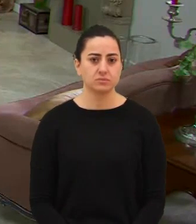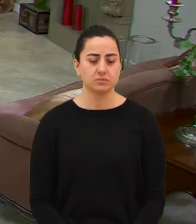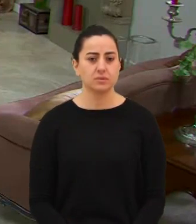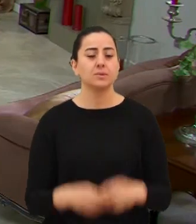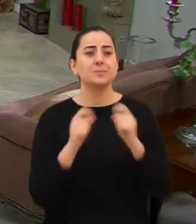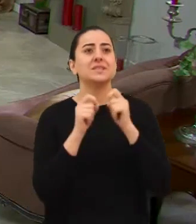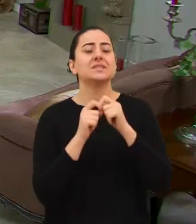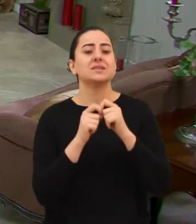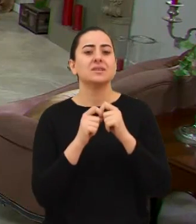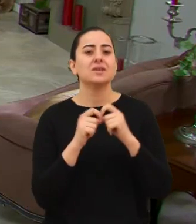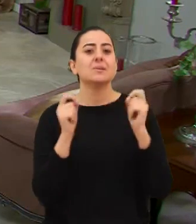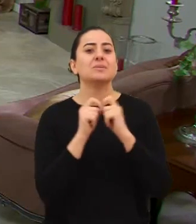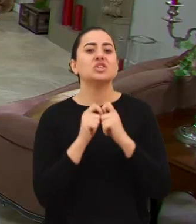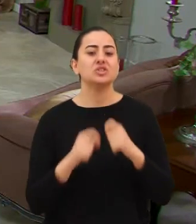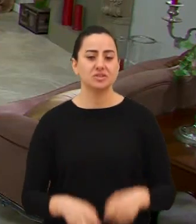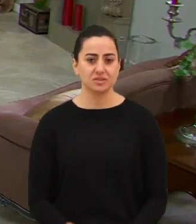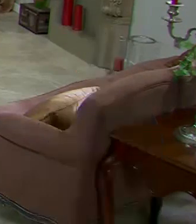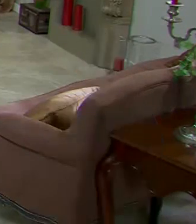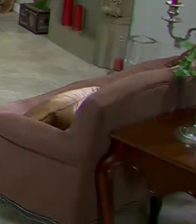Biricik. Biricik.